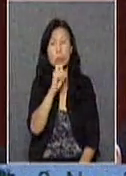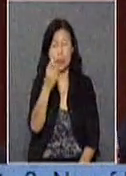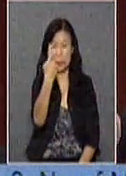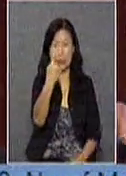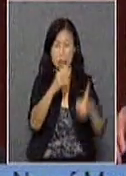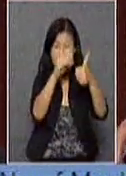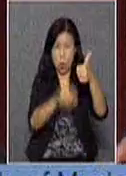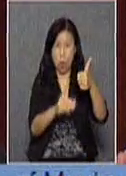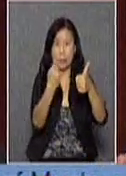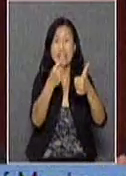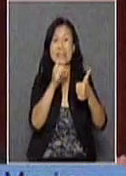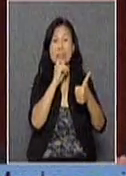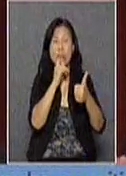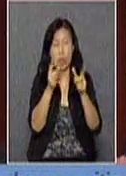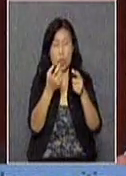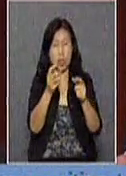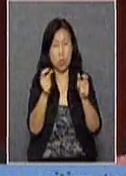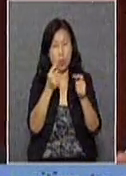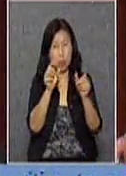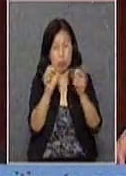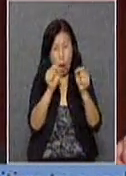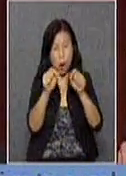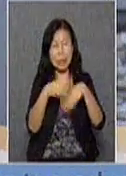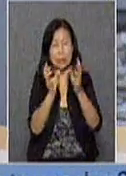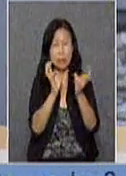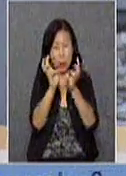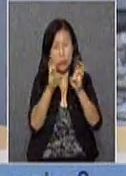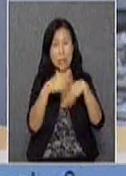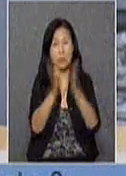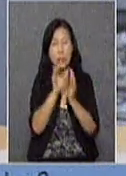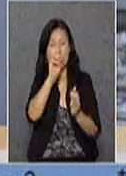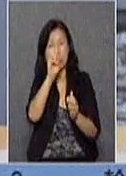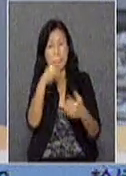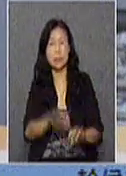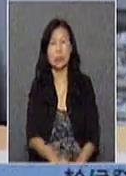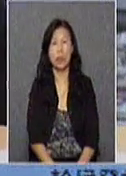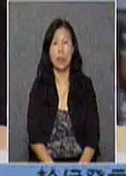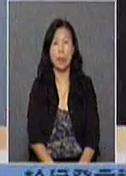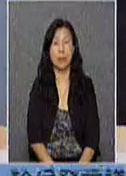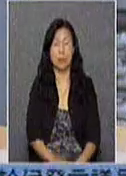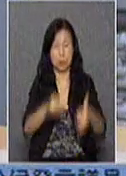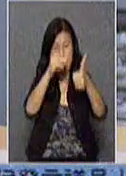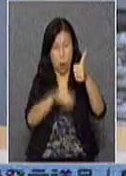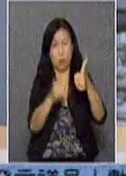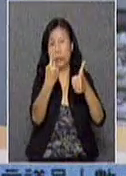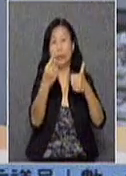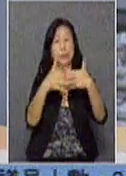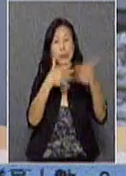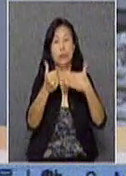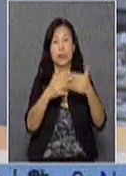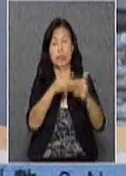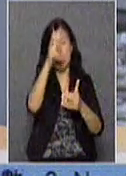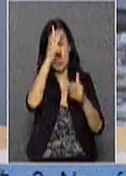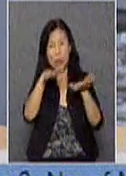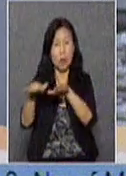件作最詳細的論述，好嗎？ 哦，他當然不是個別事件，因為海事處到